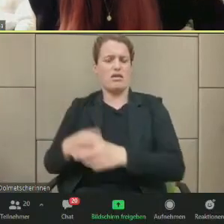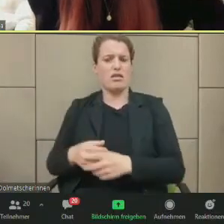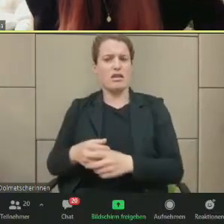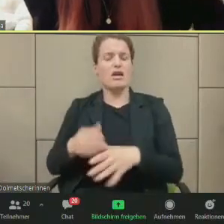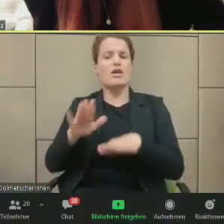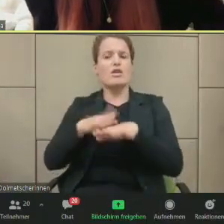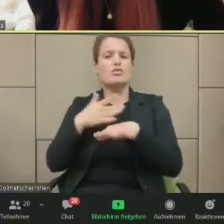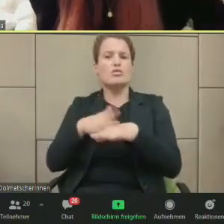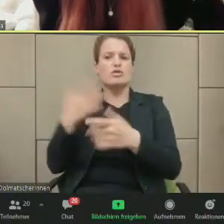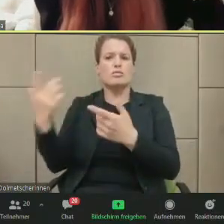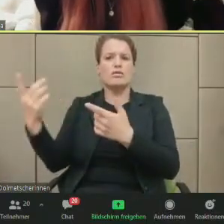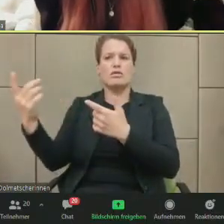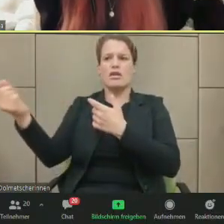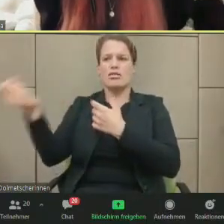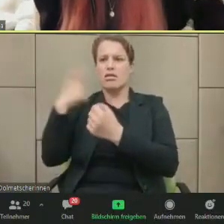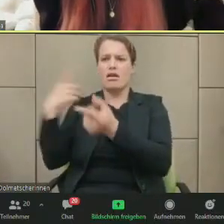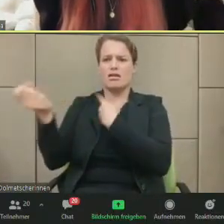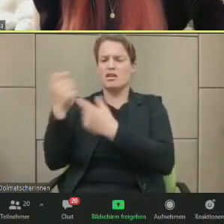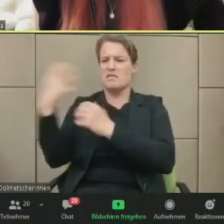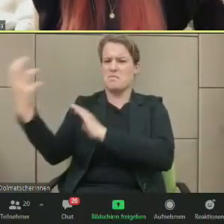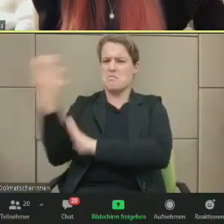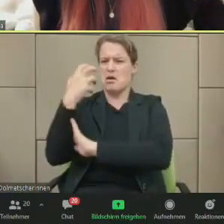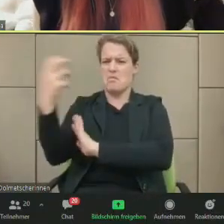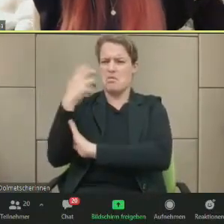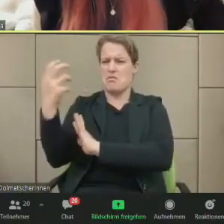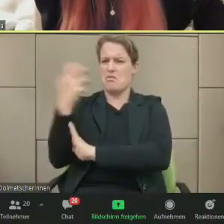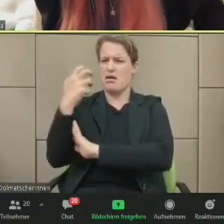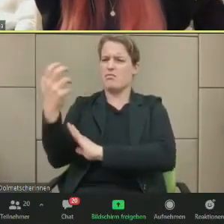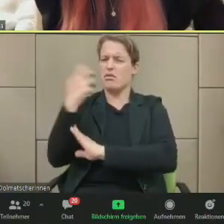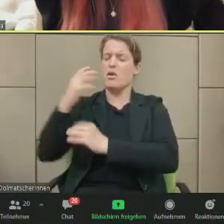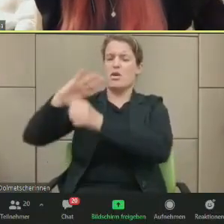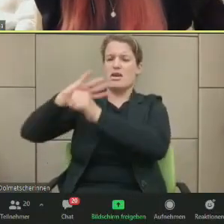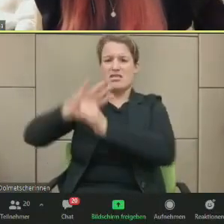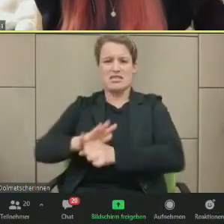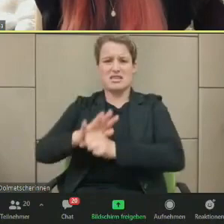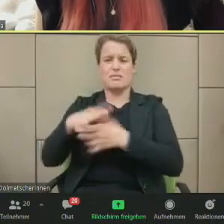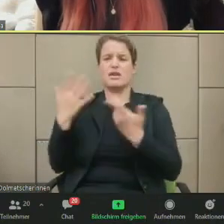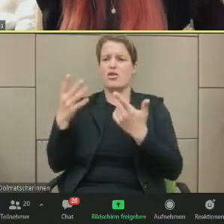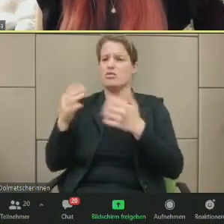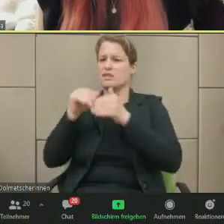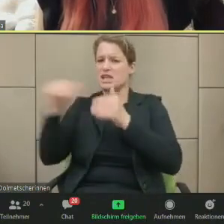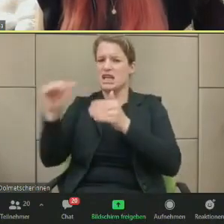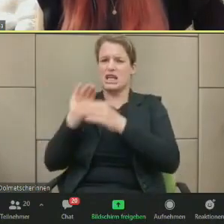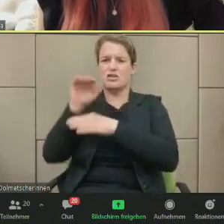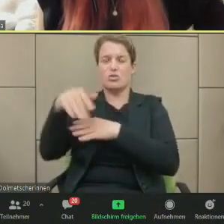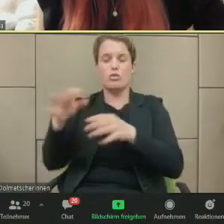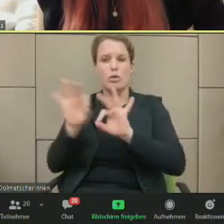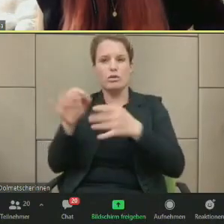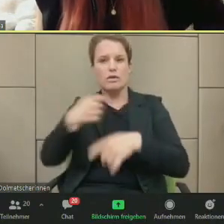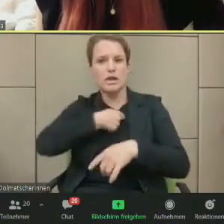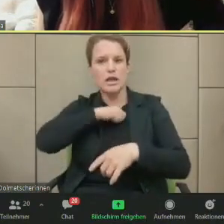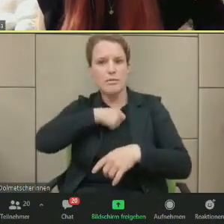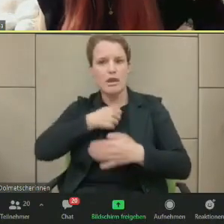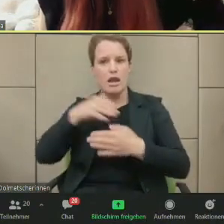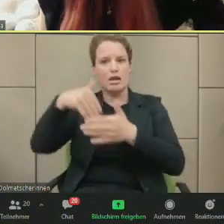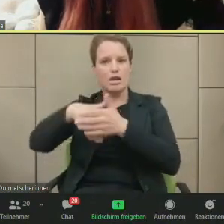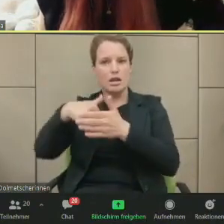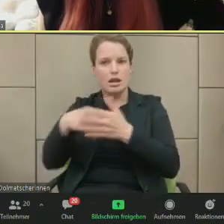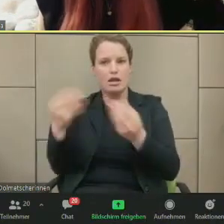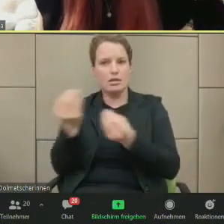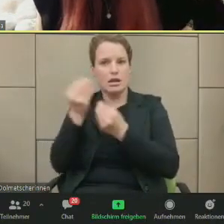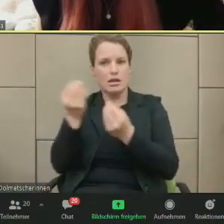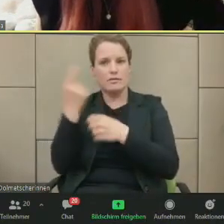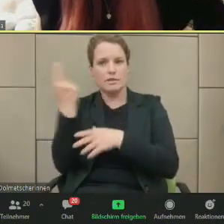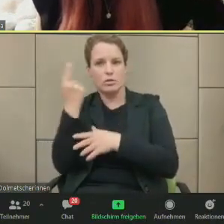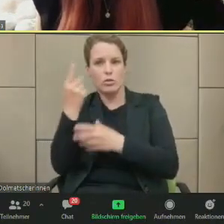Nachrichten schwer beleidigend werden oder schwer diskriminieren oder ganz schwer über die Grenze gehen und da kriminelle Inhalte drinnen sind, dann kann man das auch